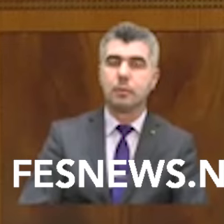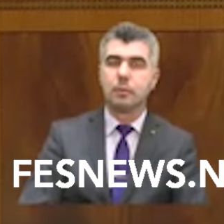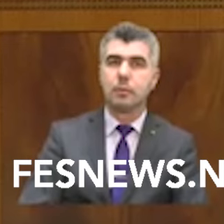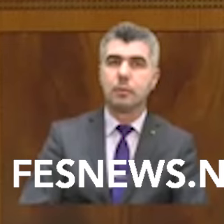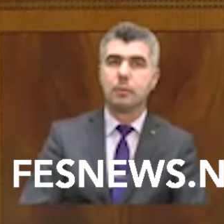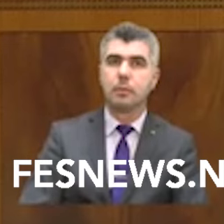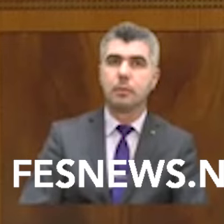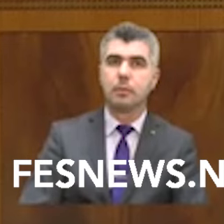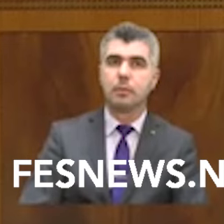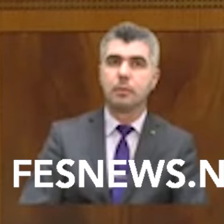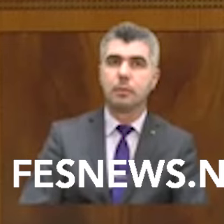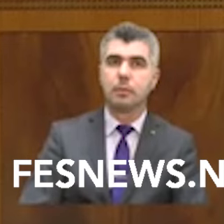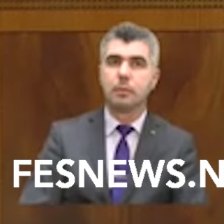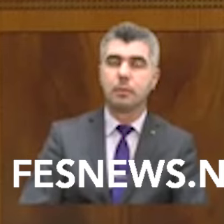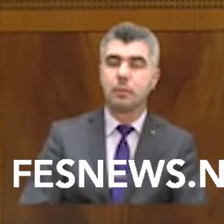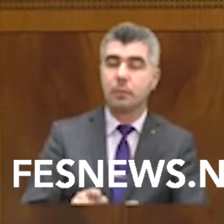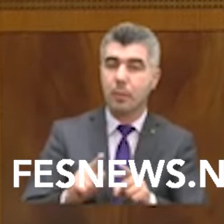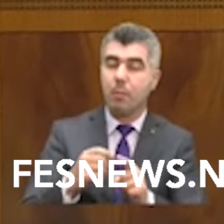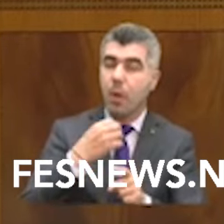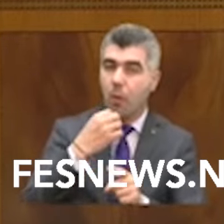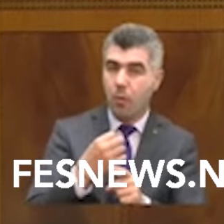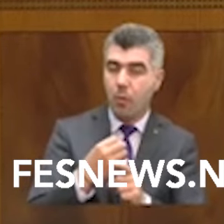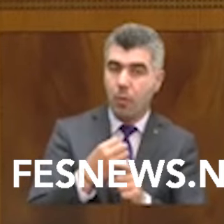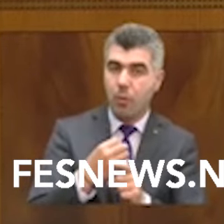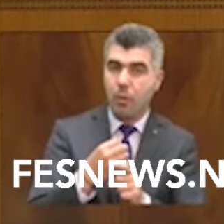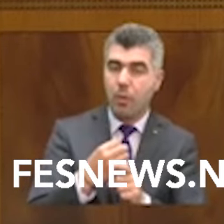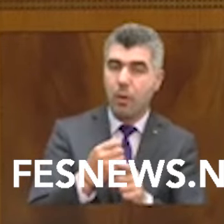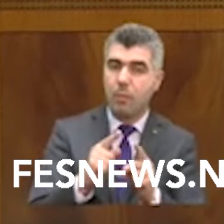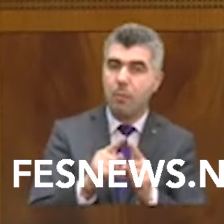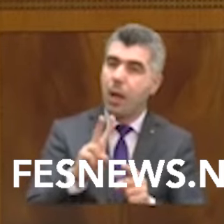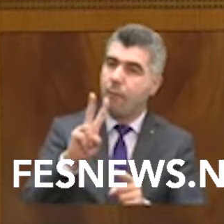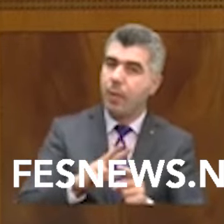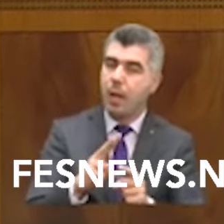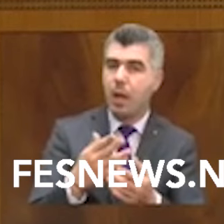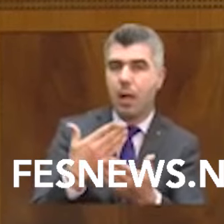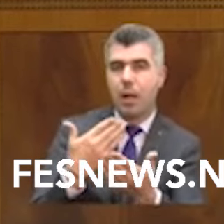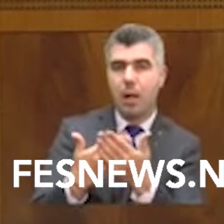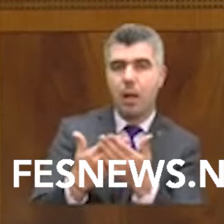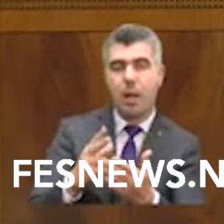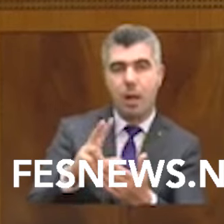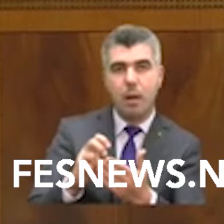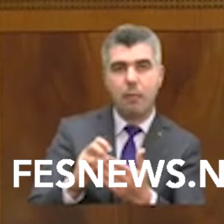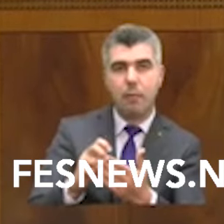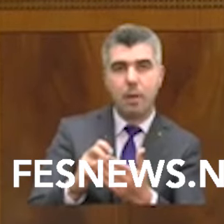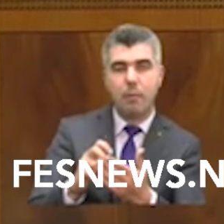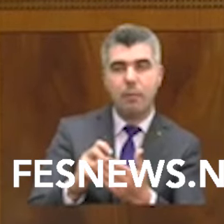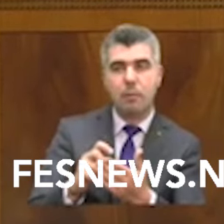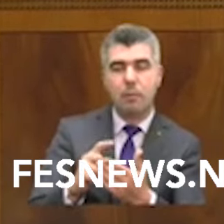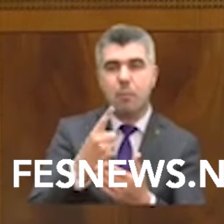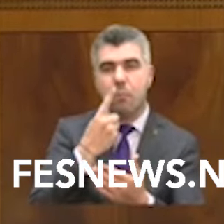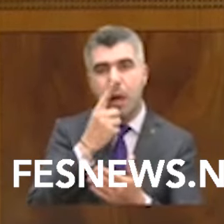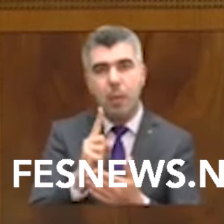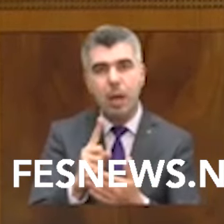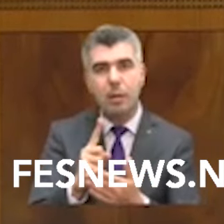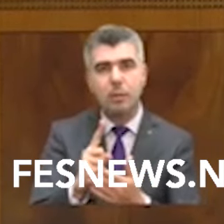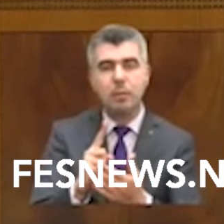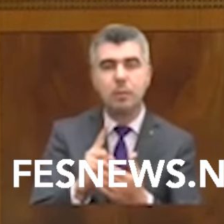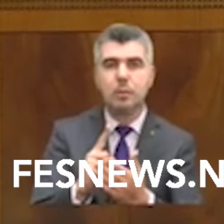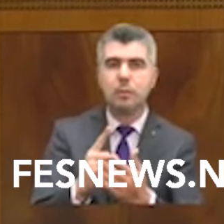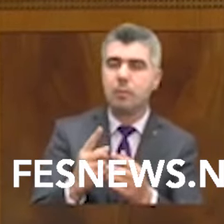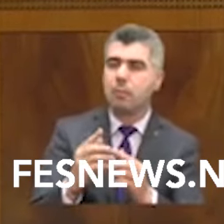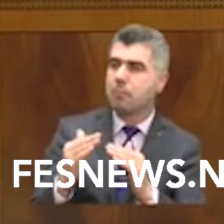سيد رئيس، انا الكلام ديالي اللي كنقولو انا متيقن بانه بعض الكلام ما كيعجبكمش، وحتى انت ما